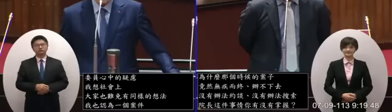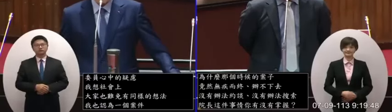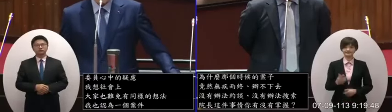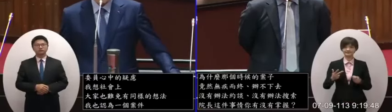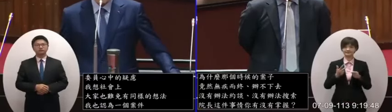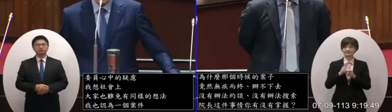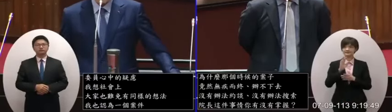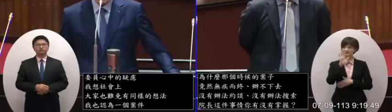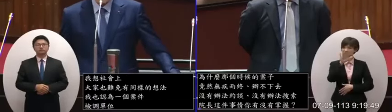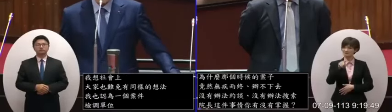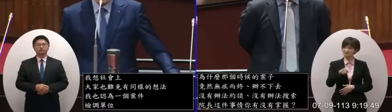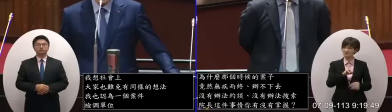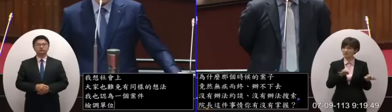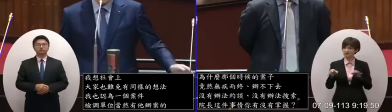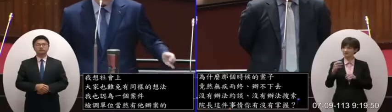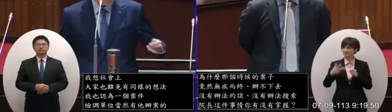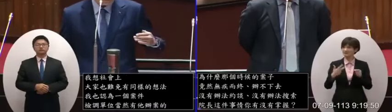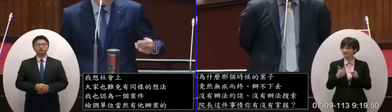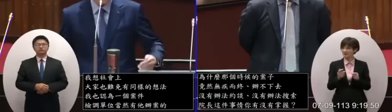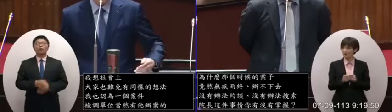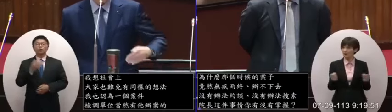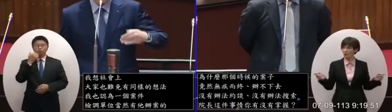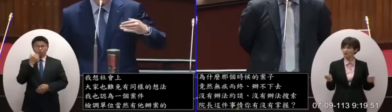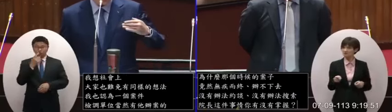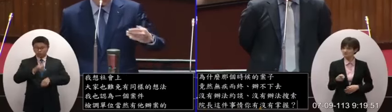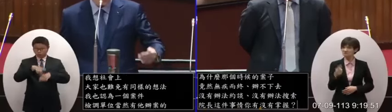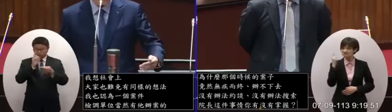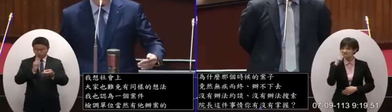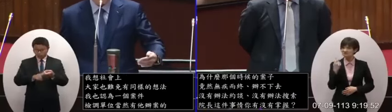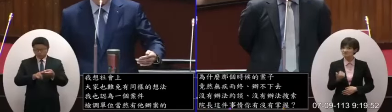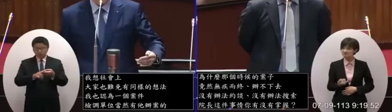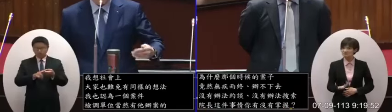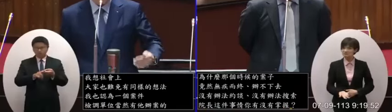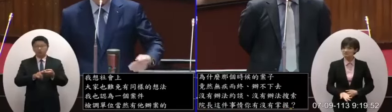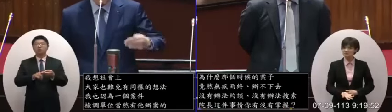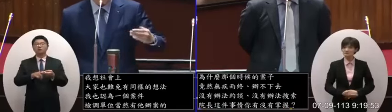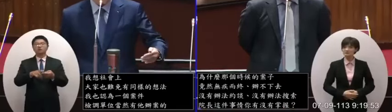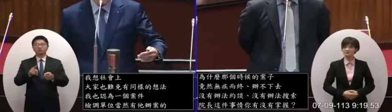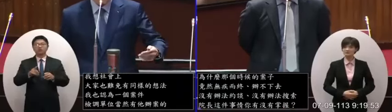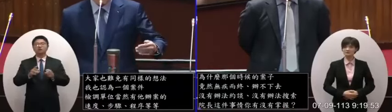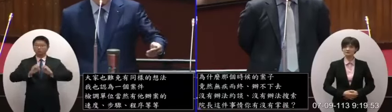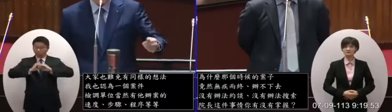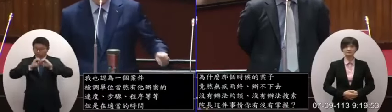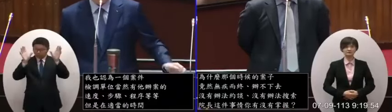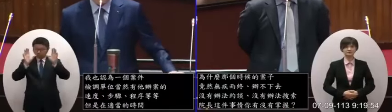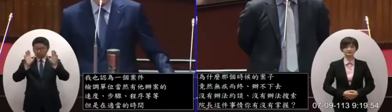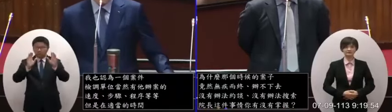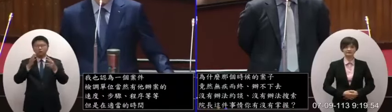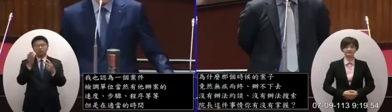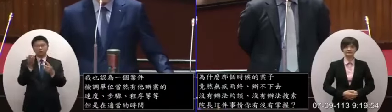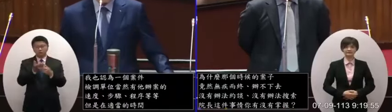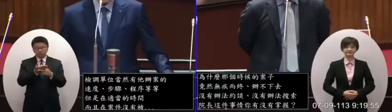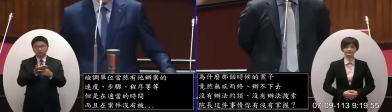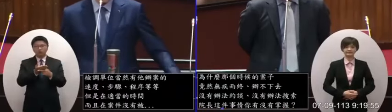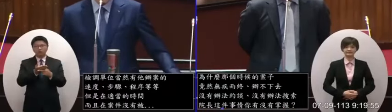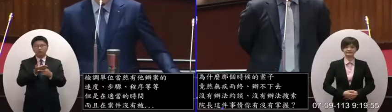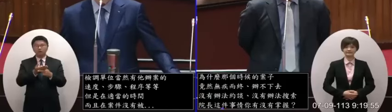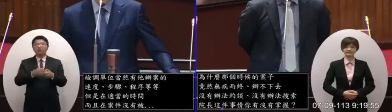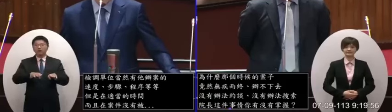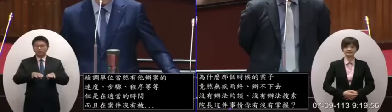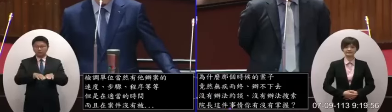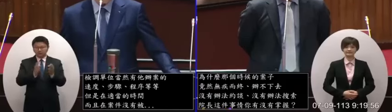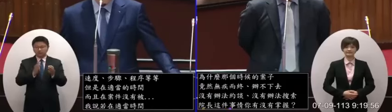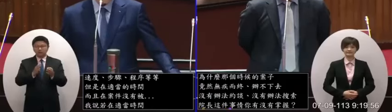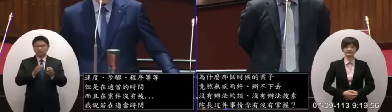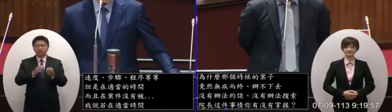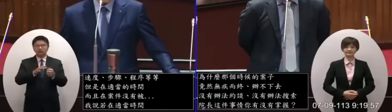后，你认为是适当的时间吗？ 我说如果在适当的时间，他可以对外或者是进行这个收案的动作的话，那对案